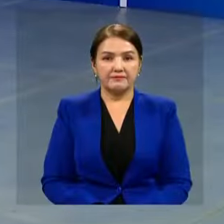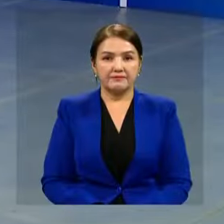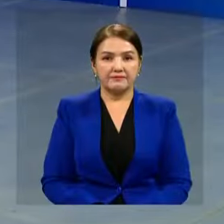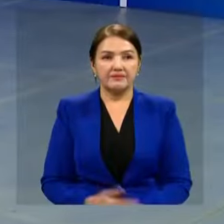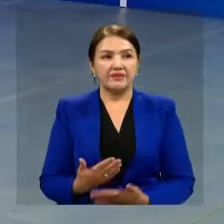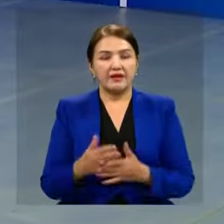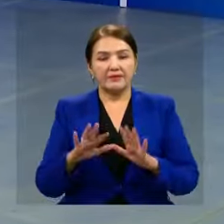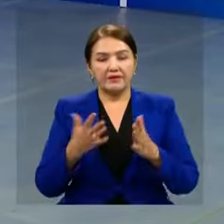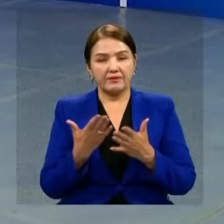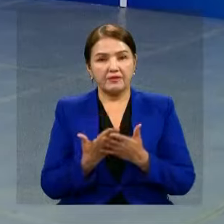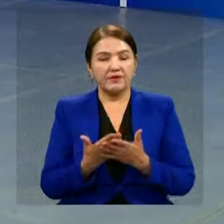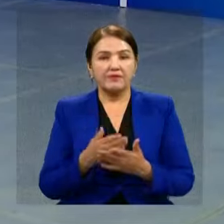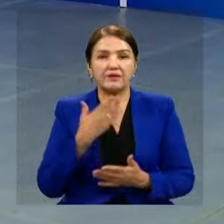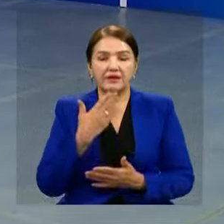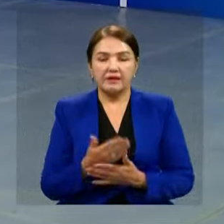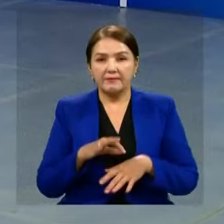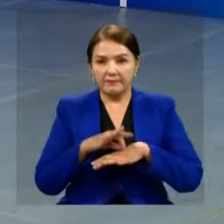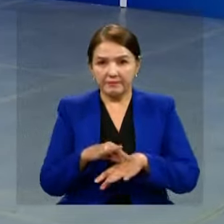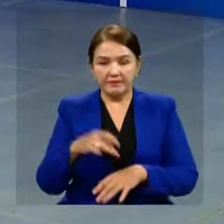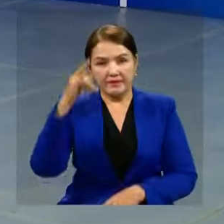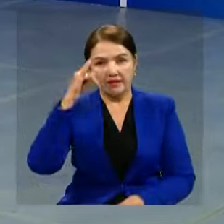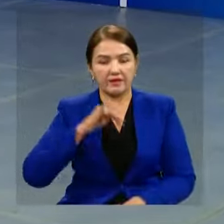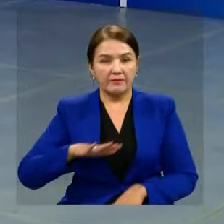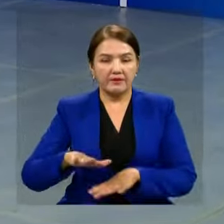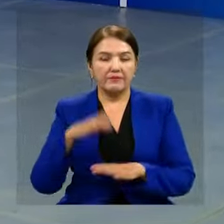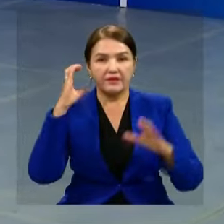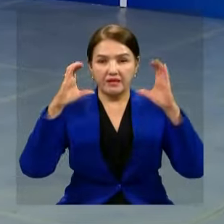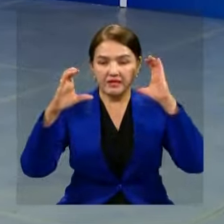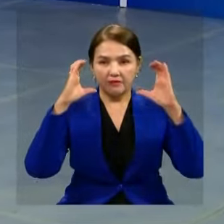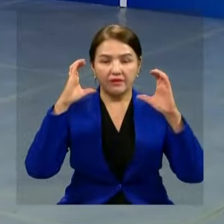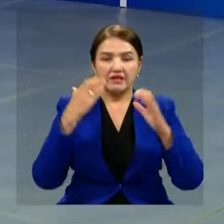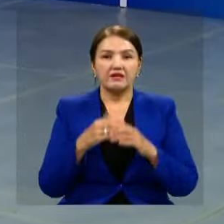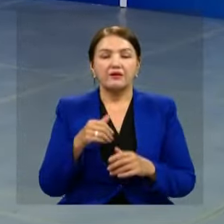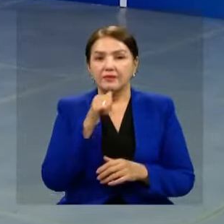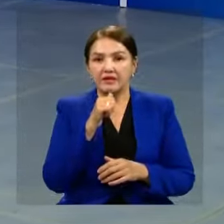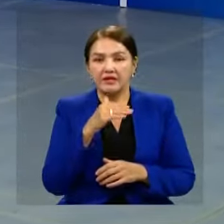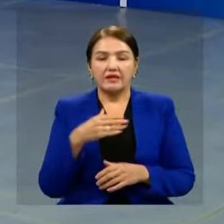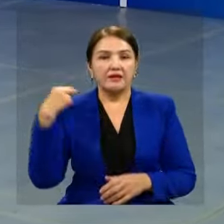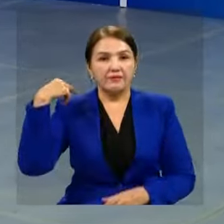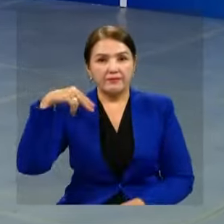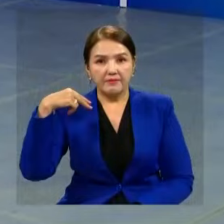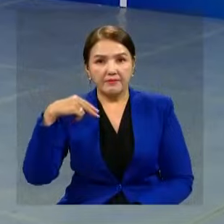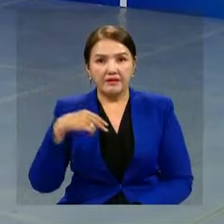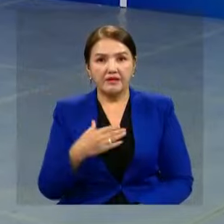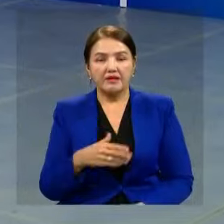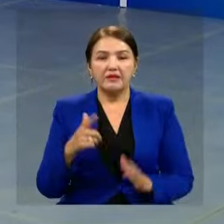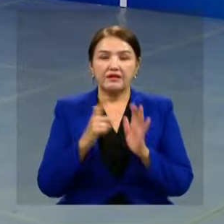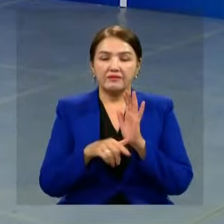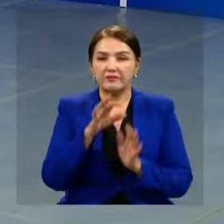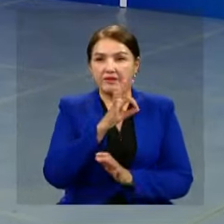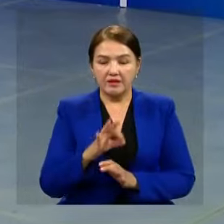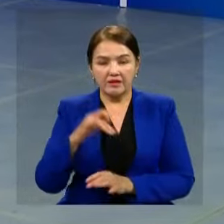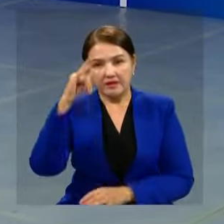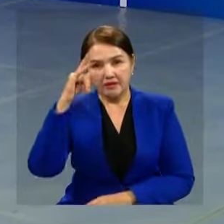По данным социологического опроса, проведенного Казахстанским институтом стратегических исследований при президенте, около